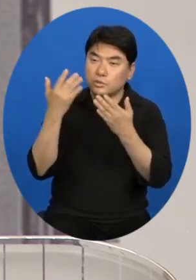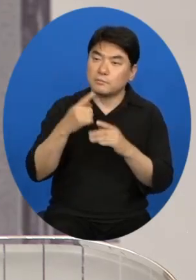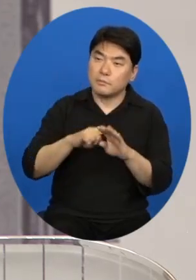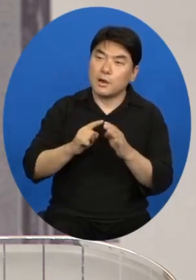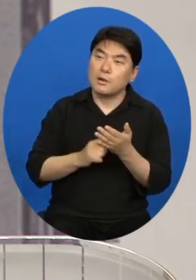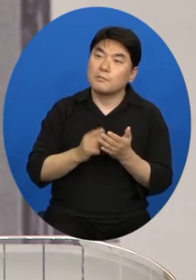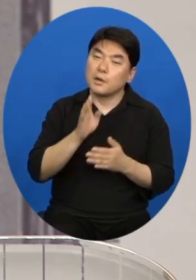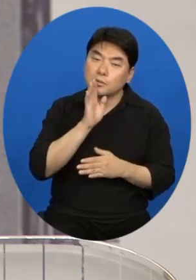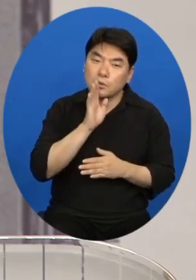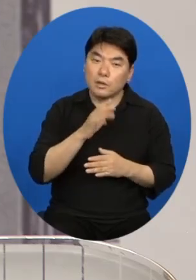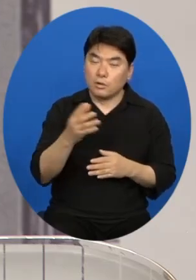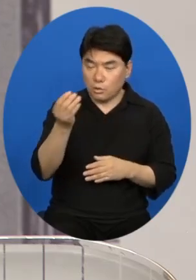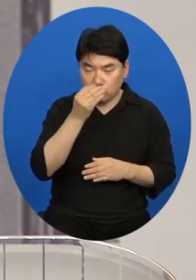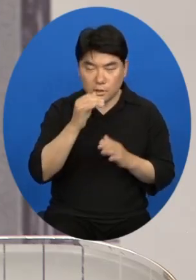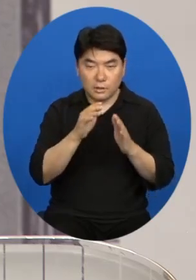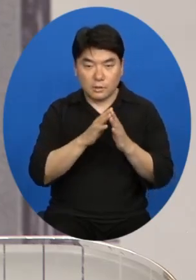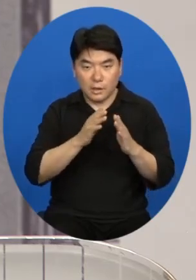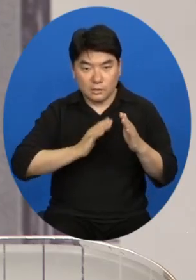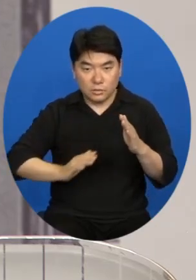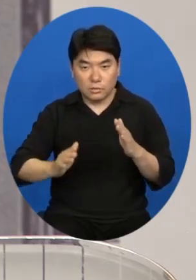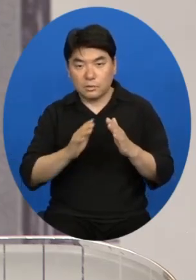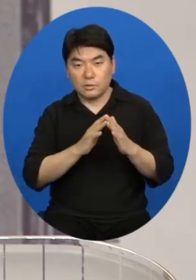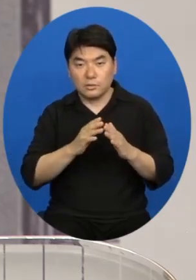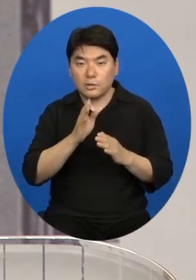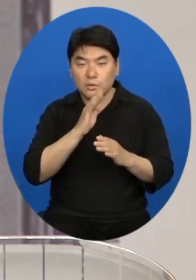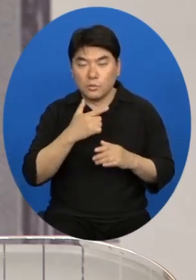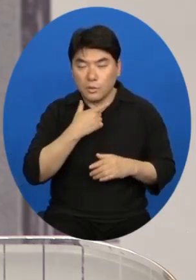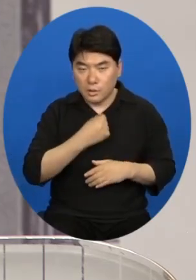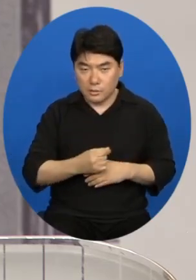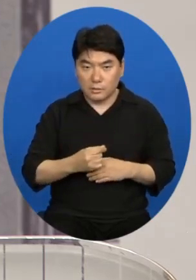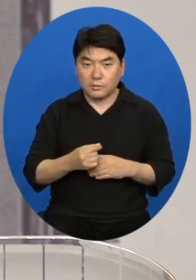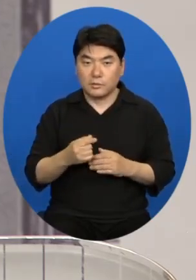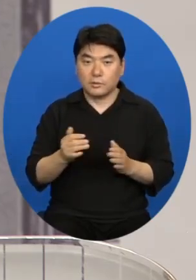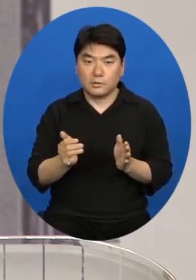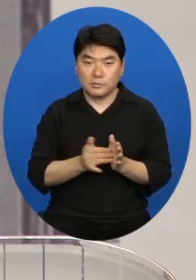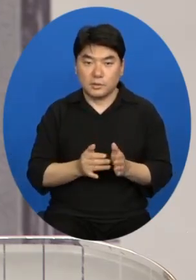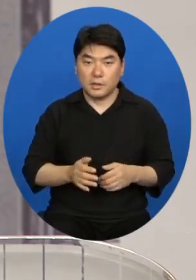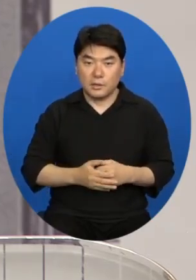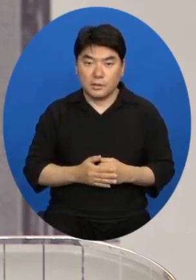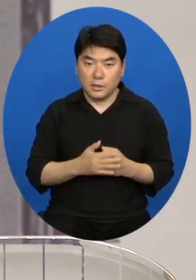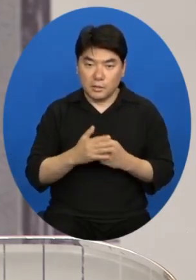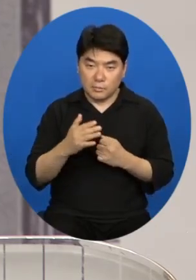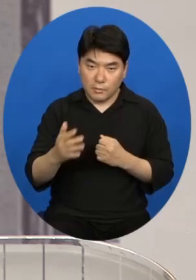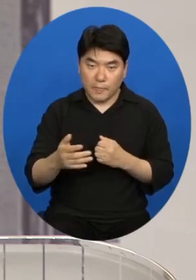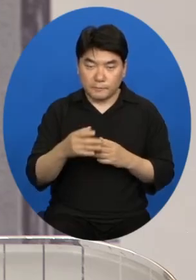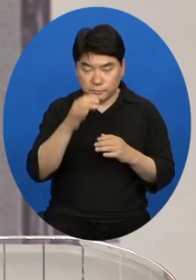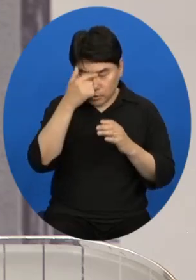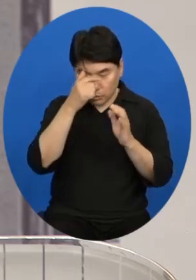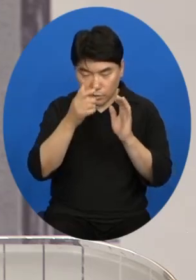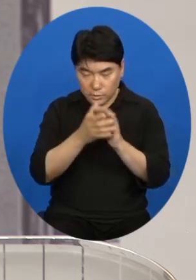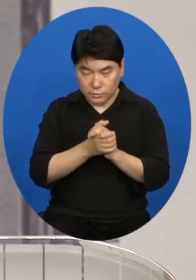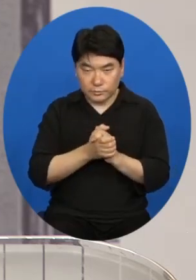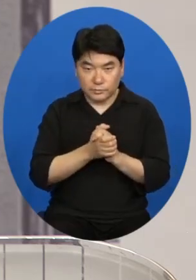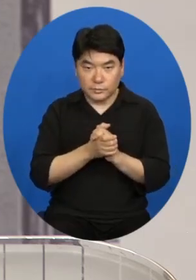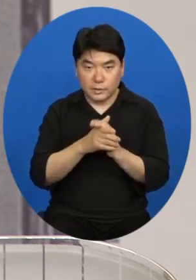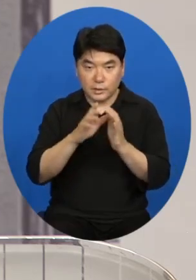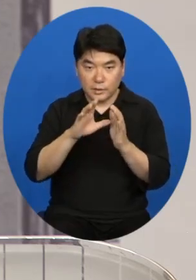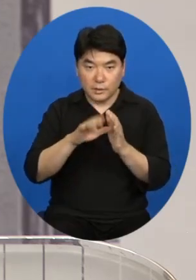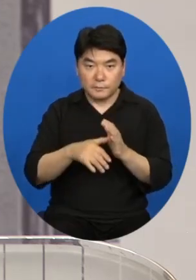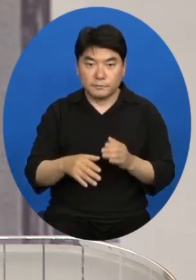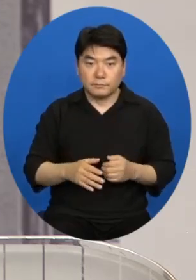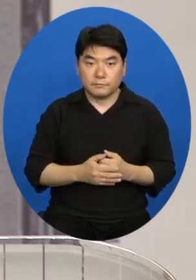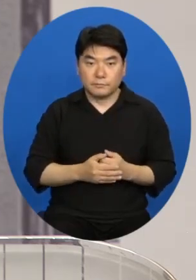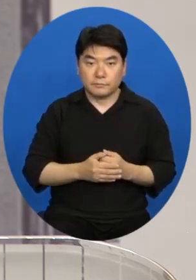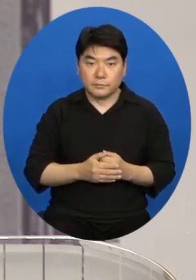거룩한 가정이 되기를 원합니다. 그런 소원이 품어지더래요. 그래서 그렇게 기도하고 예배에서 눈물로 흘리면서 기도하고, 그렇지만